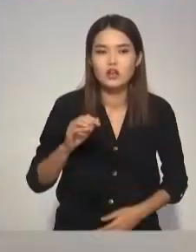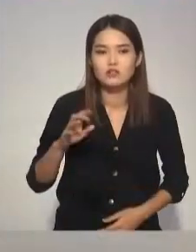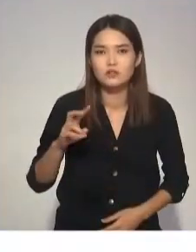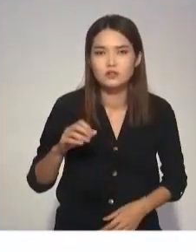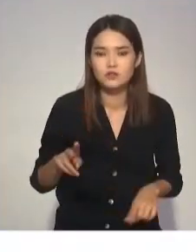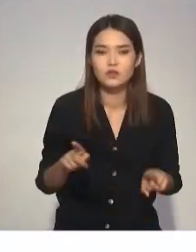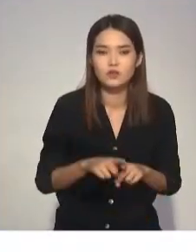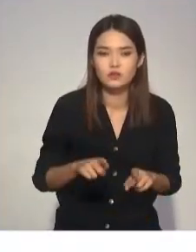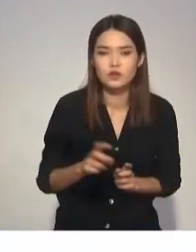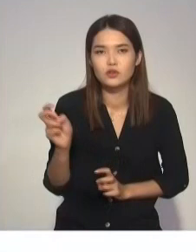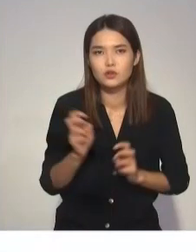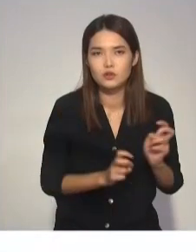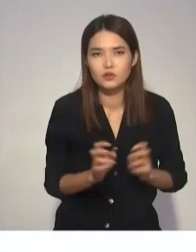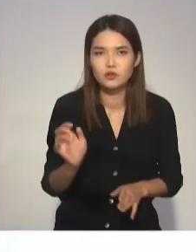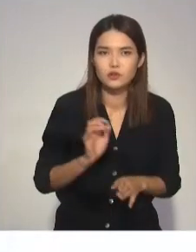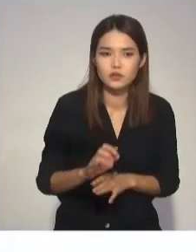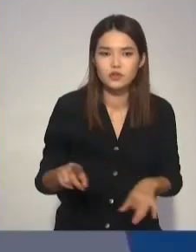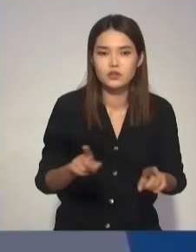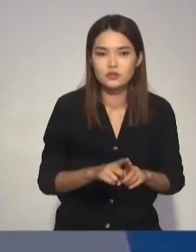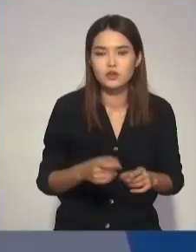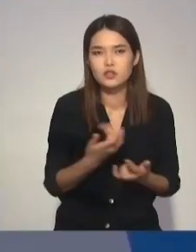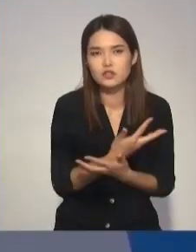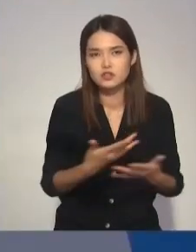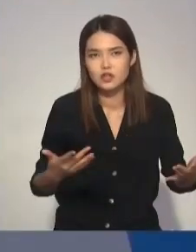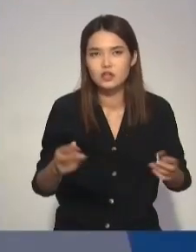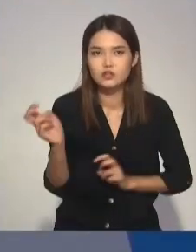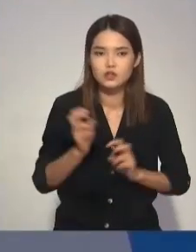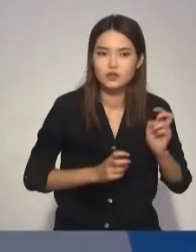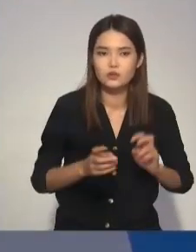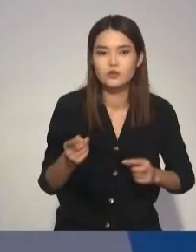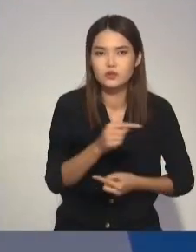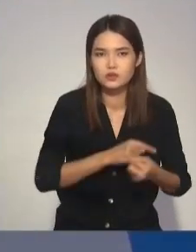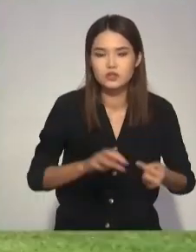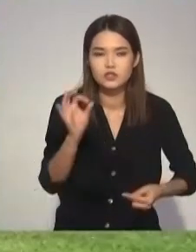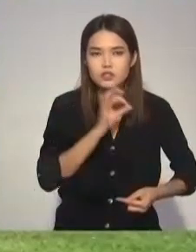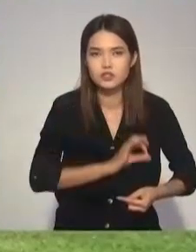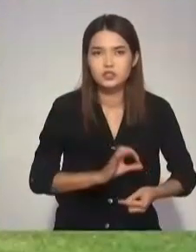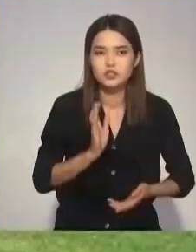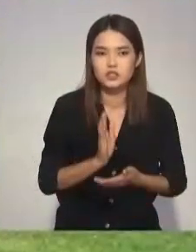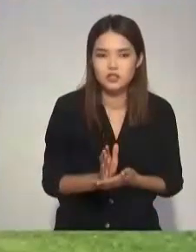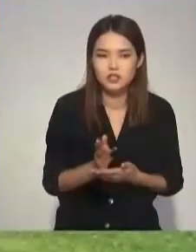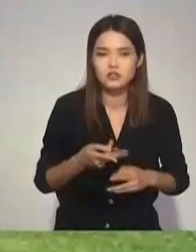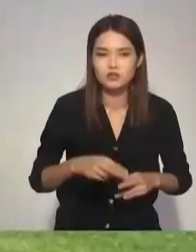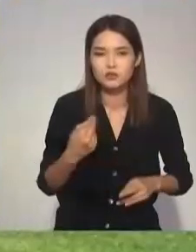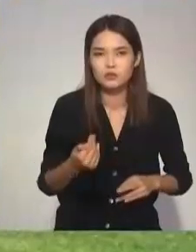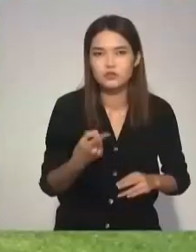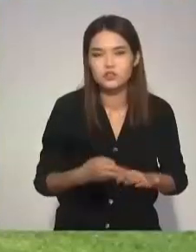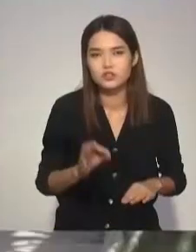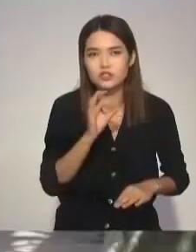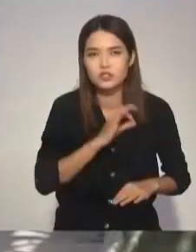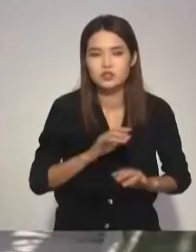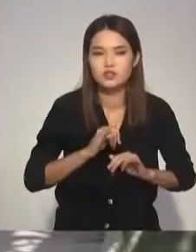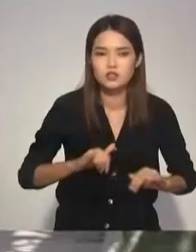тонна амафос өндіріледі. Кәсіпорын минералды тыңайтқыштар өндірісінің жылдық қуаты 1 миллион тоннаға дейін артты. Жоба құны 72 миллиард